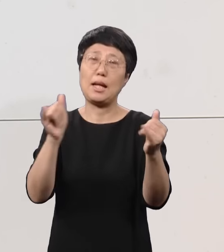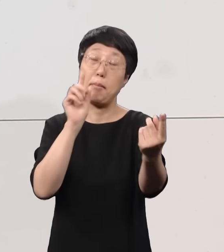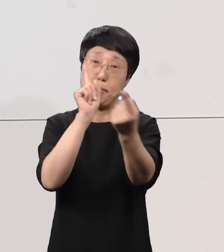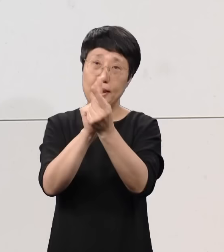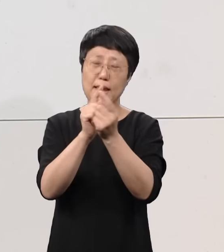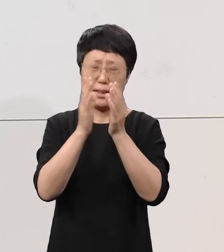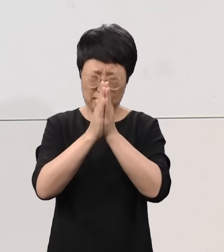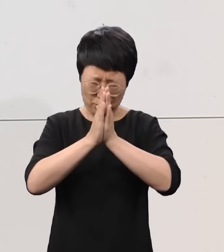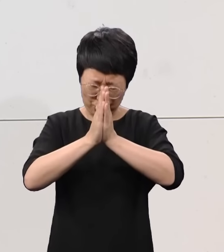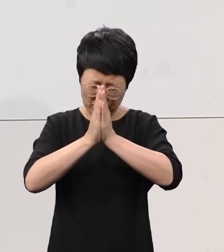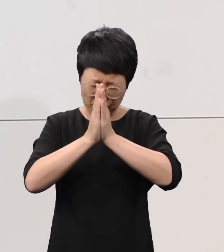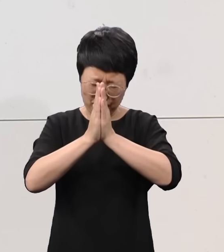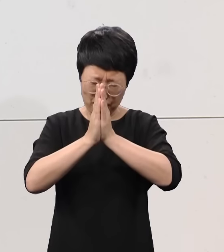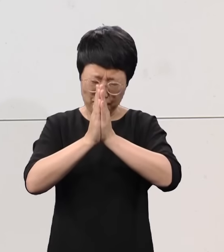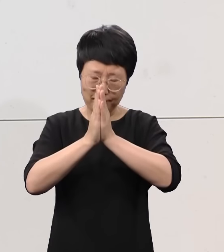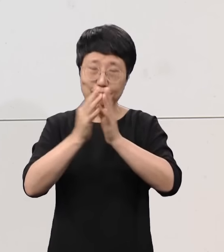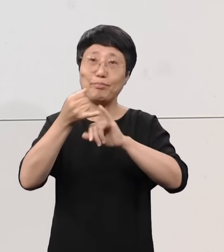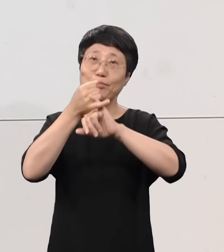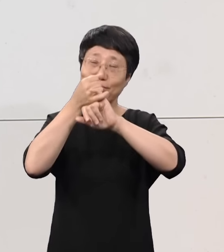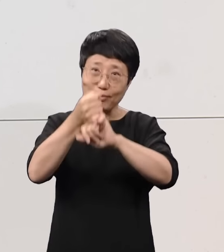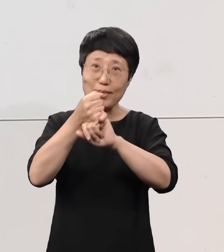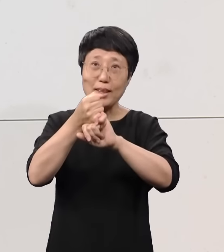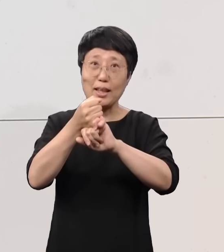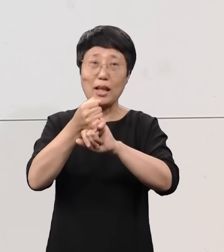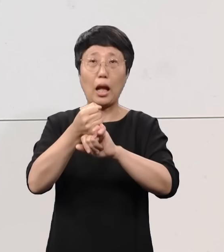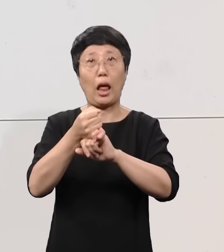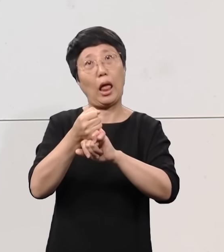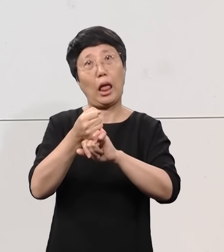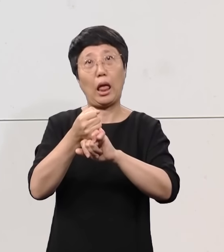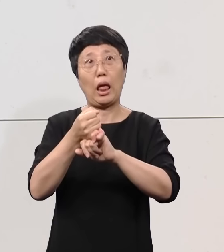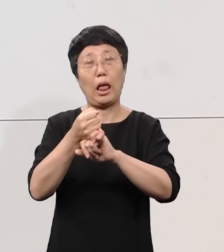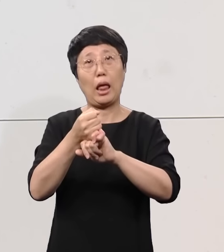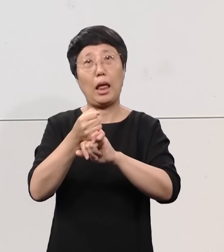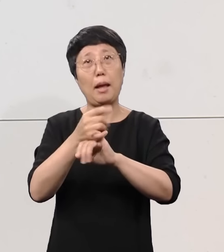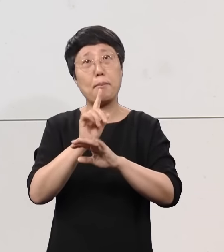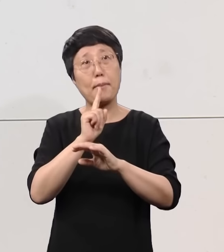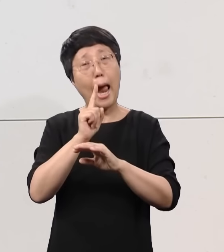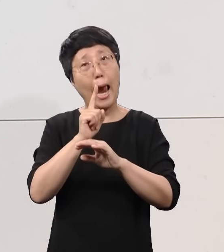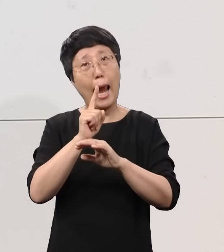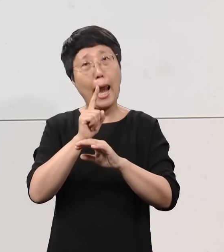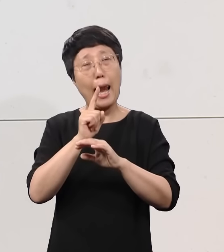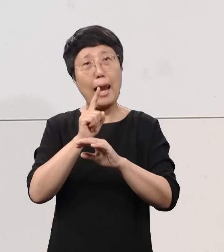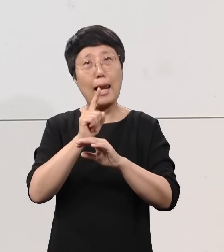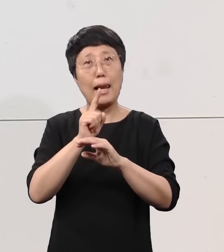것 같아요 그 말 해놓고 기도 안 한 적이 훨씬 많기 때문에